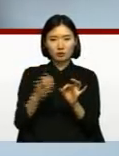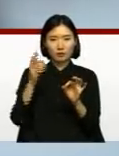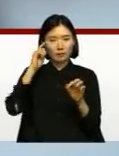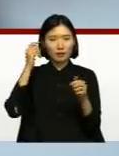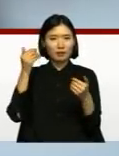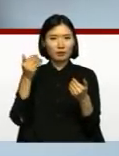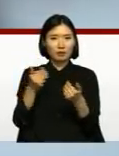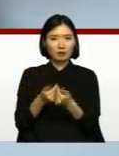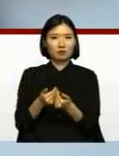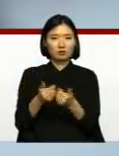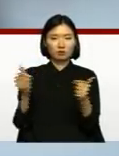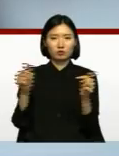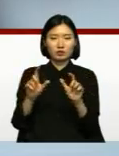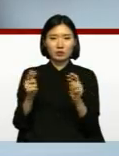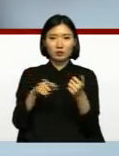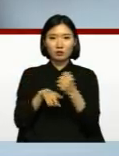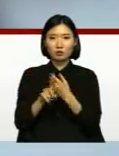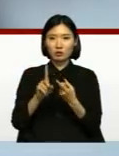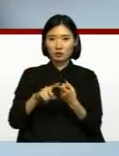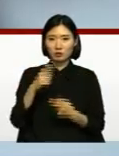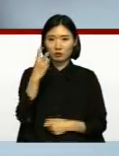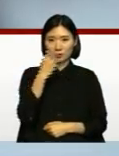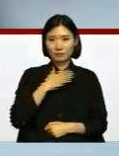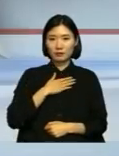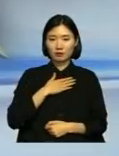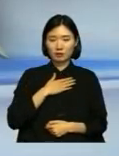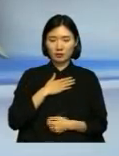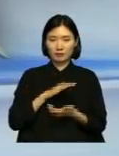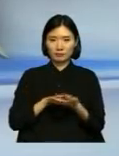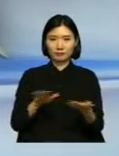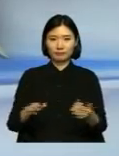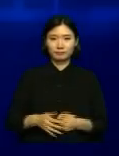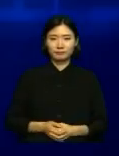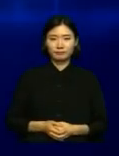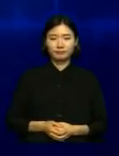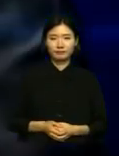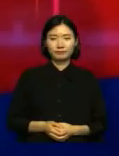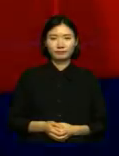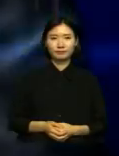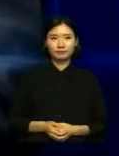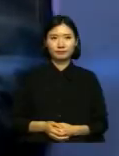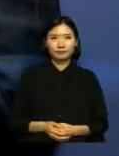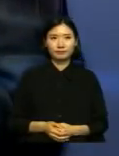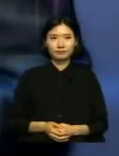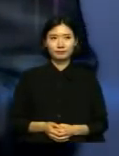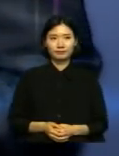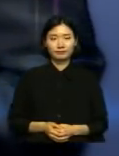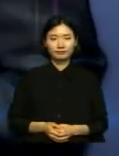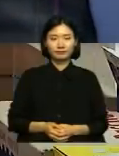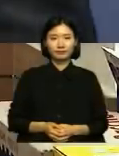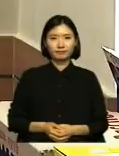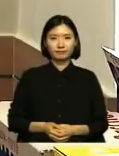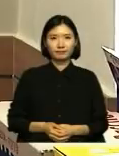수 있는 좀처럼 수그러들지 않는 이유를 알아보겠습니다 오용석 기자입니다 아